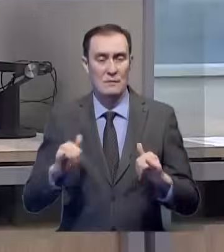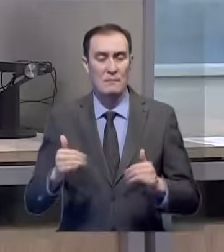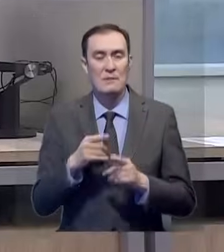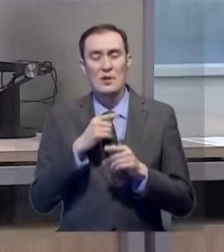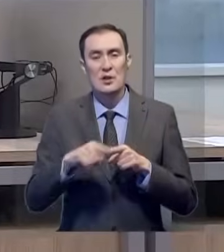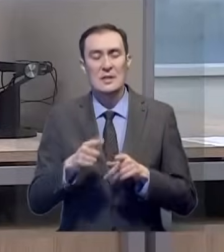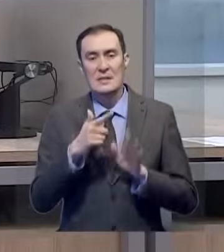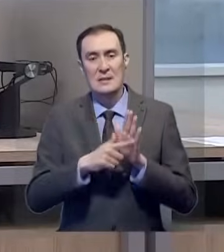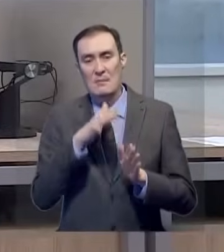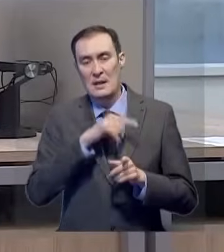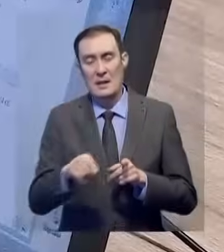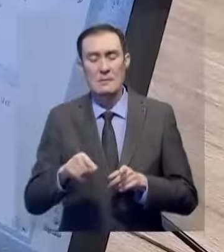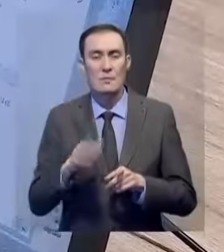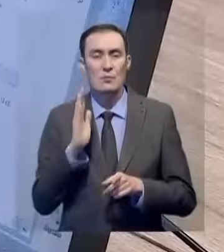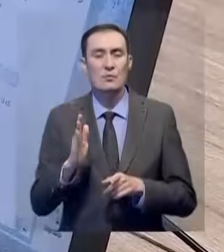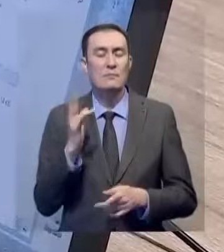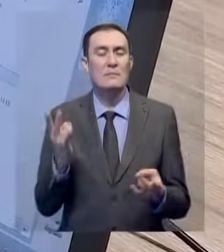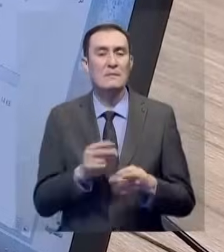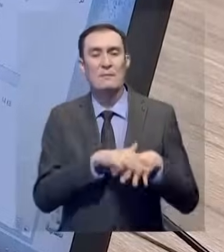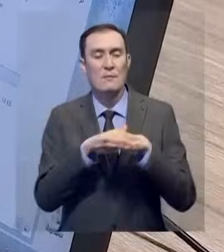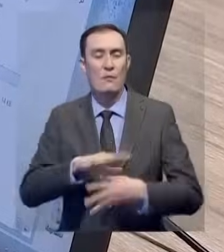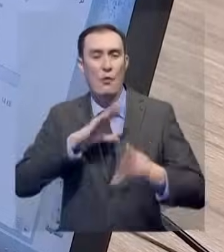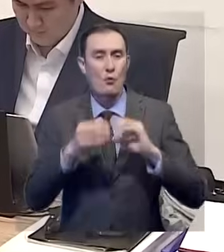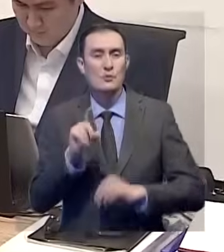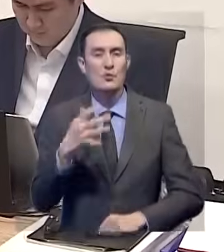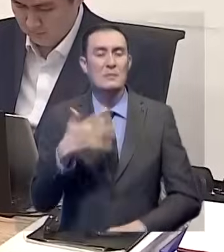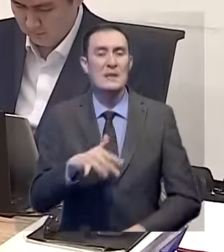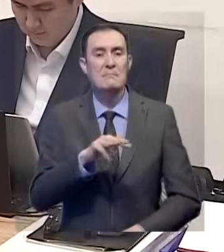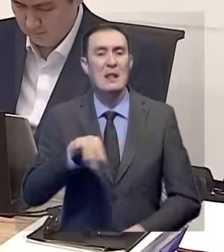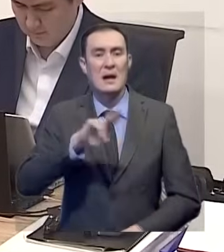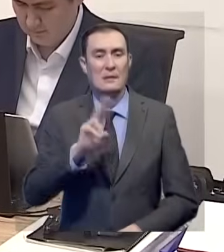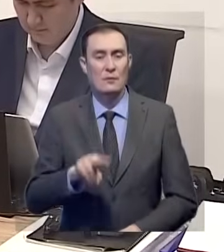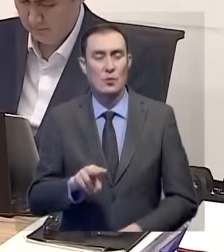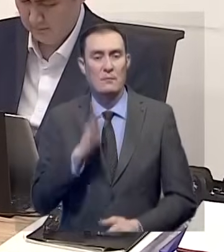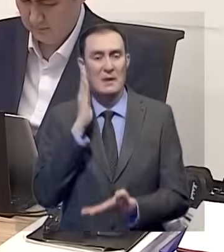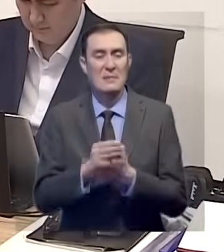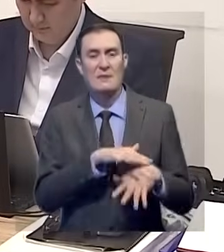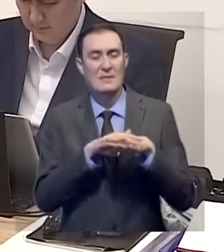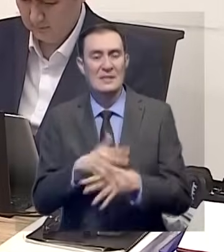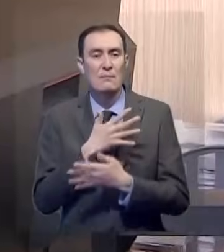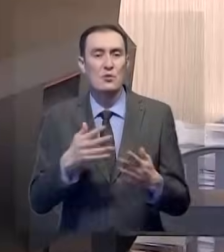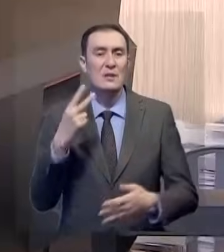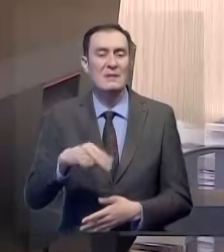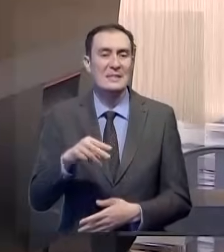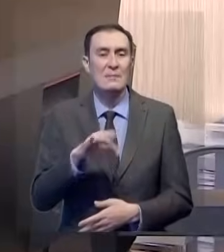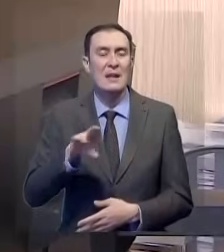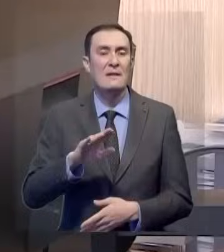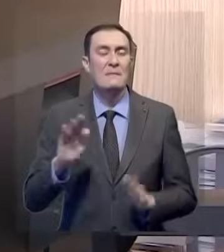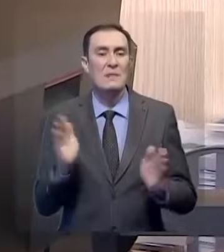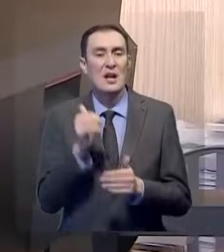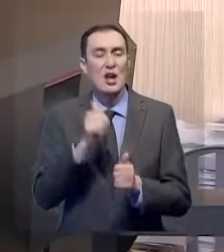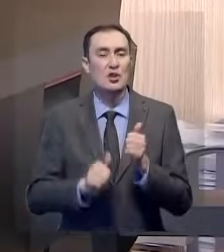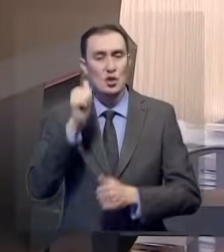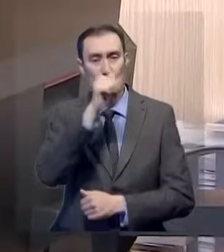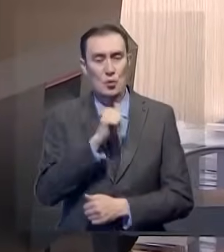данным Министерства иностранных дел, Казахстану предстоит привлечь в общей сумме 150 миллиардов долларов прямых инвестиций, то есть больше 20 миллиардов минимум